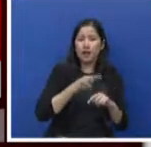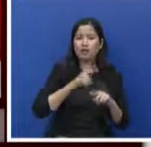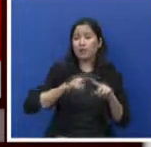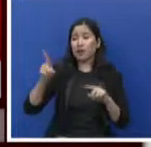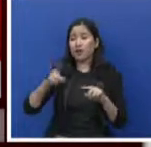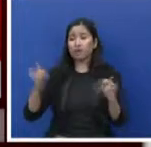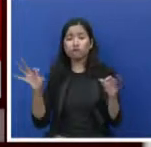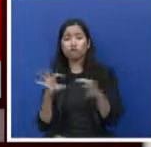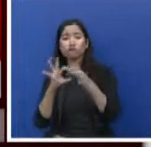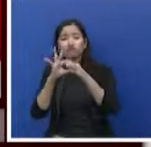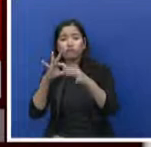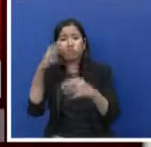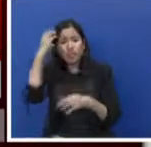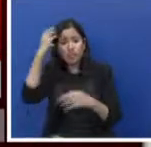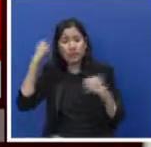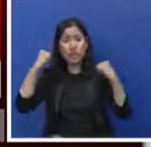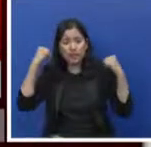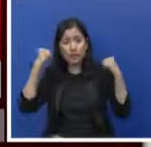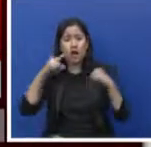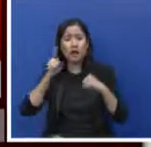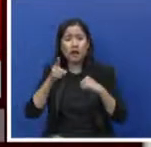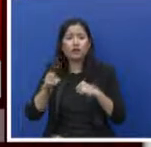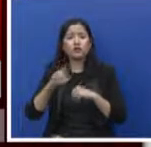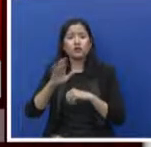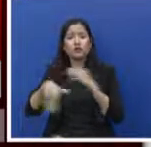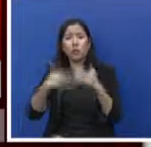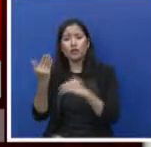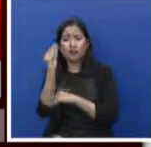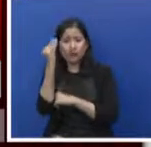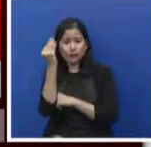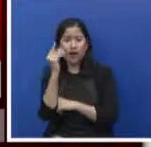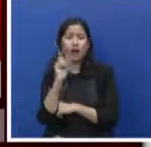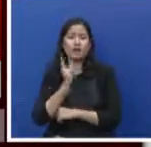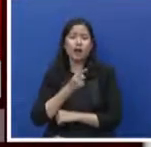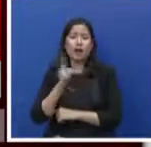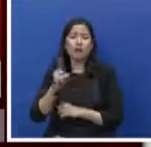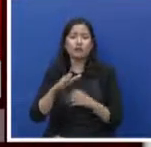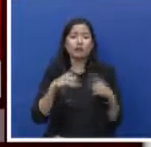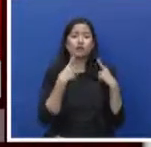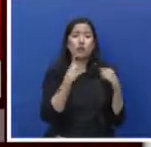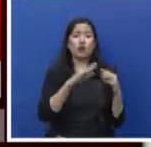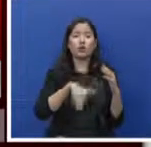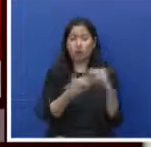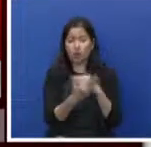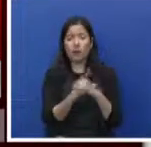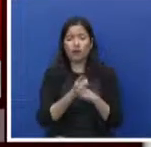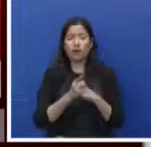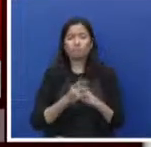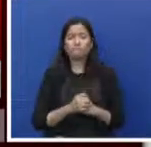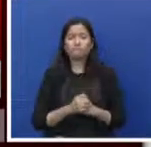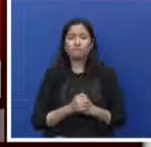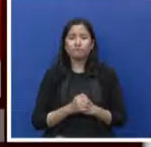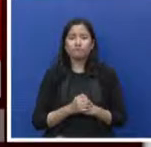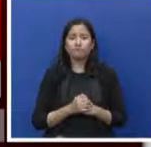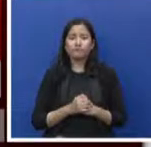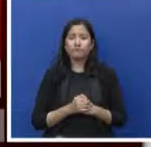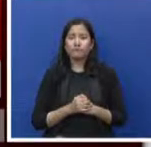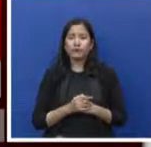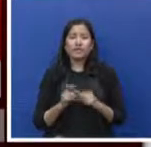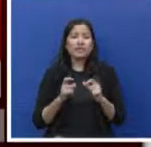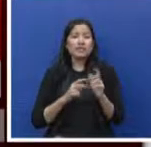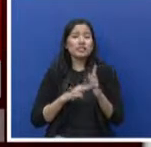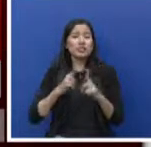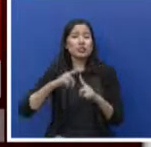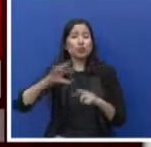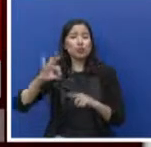dengan Dinkes-Dinkes, setempat di luar Jakarta dan tentunya di luar Pulau Jawa, Mbak. Iya, Mbak Sinto, ada closing statement yang